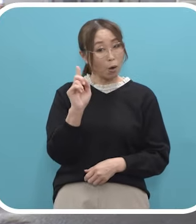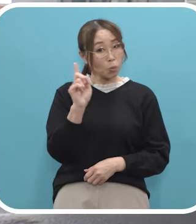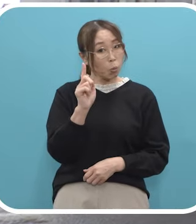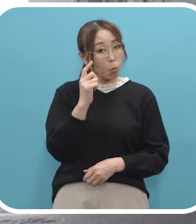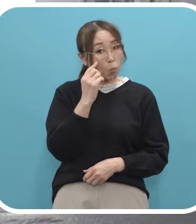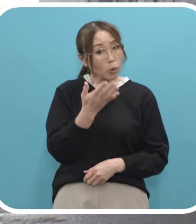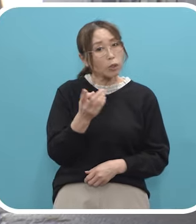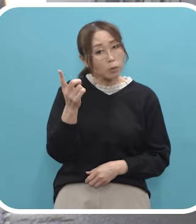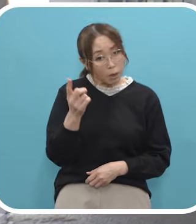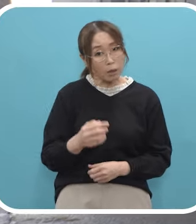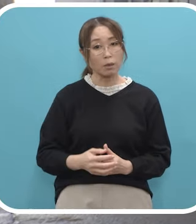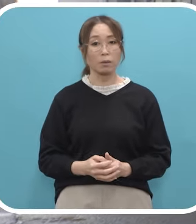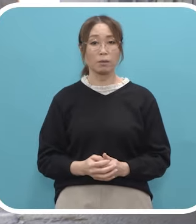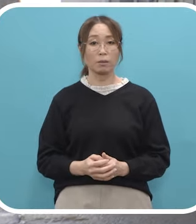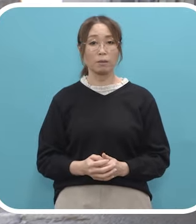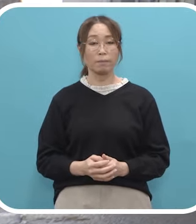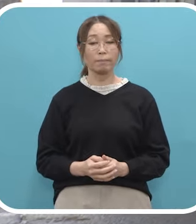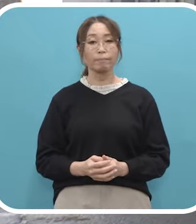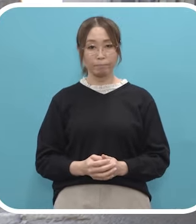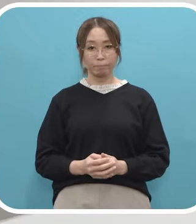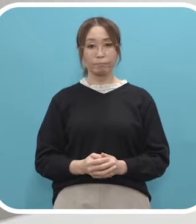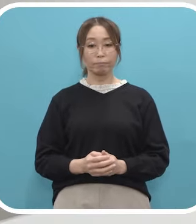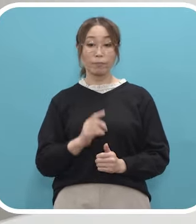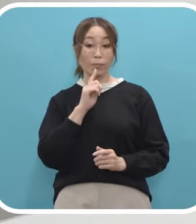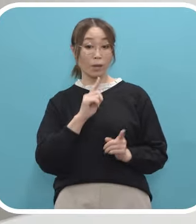をどう思ってるんだすべ。